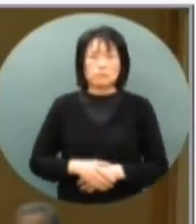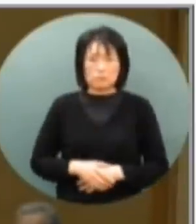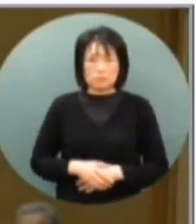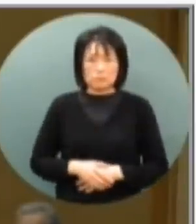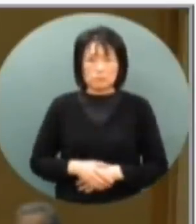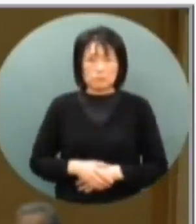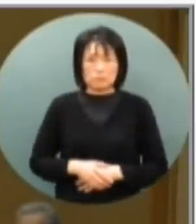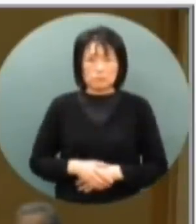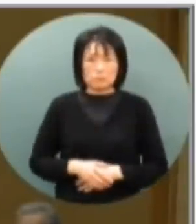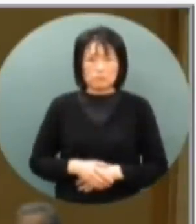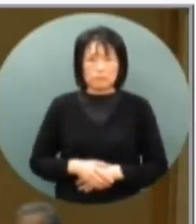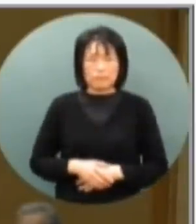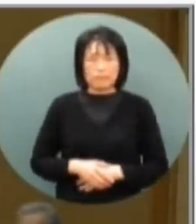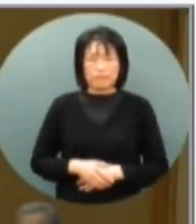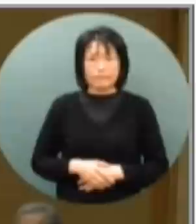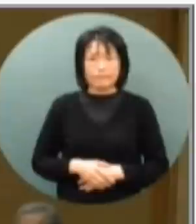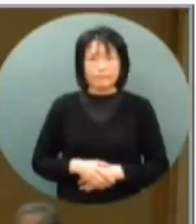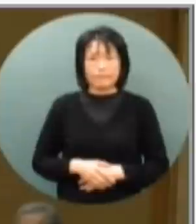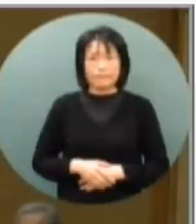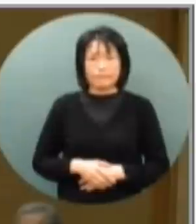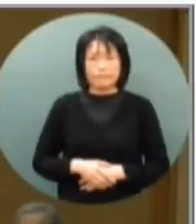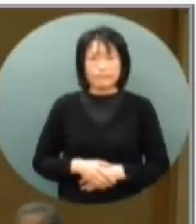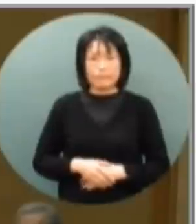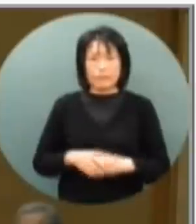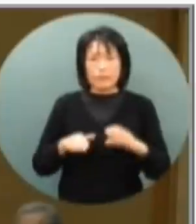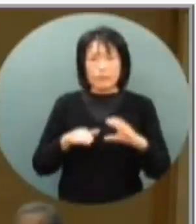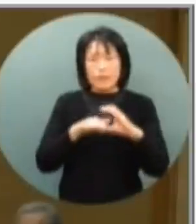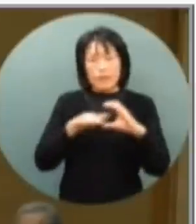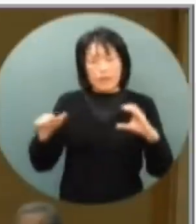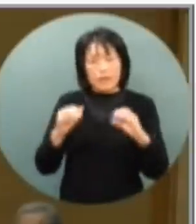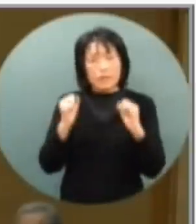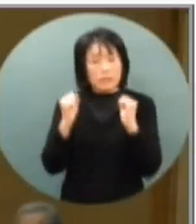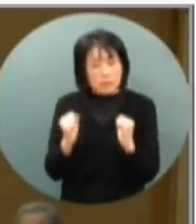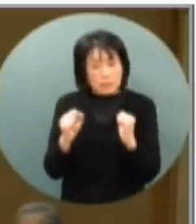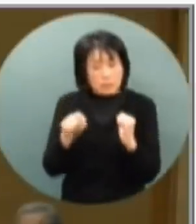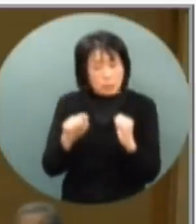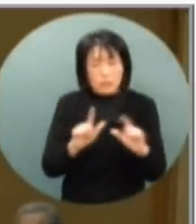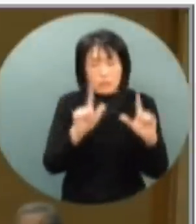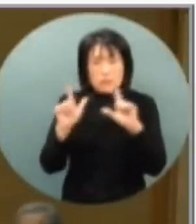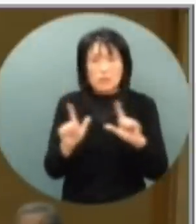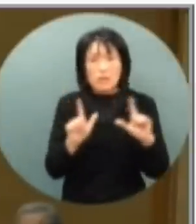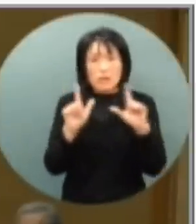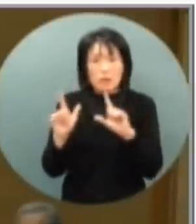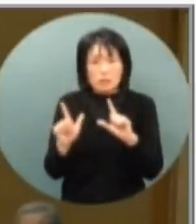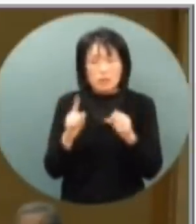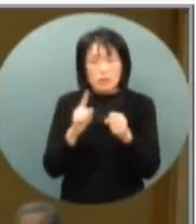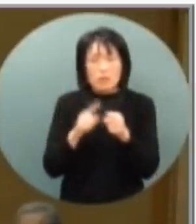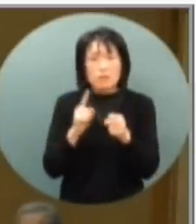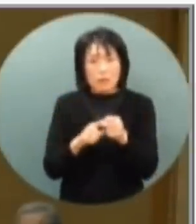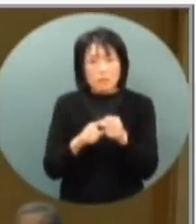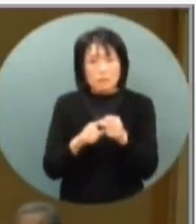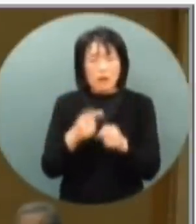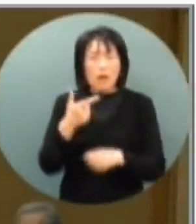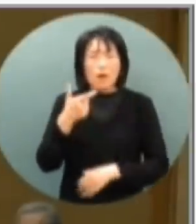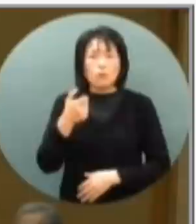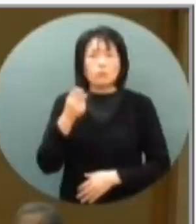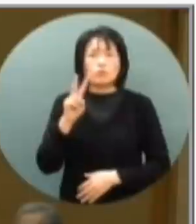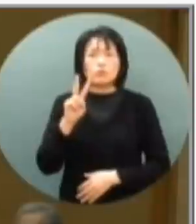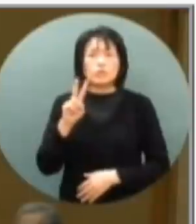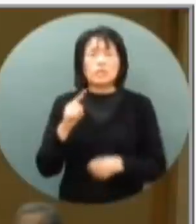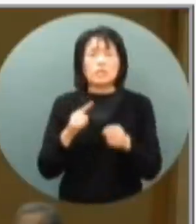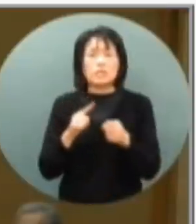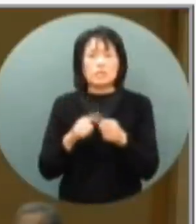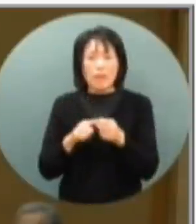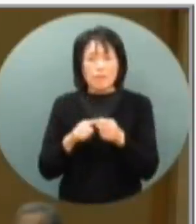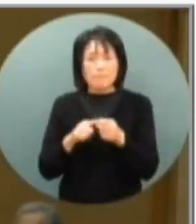平均残園年数これが62年